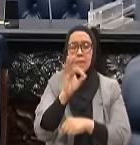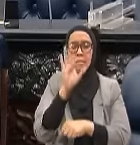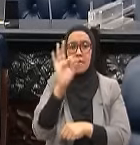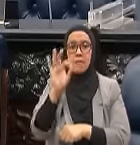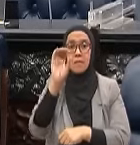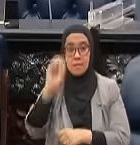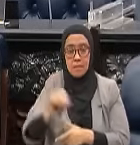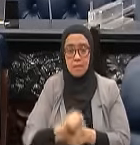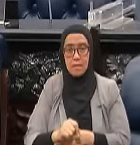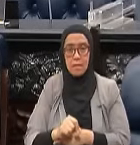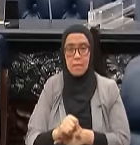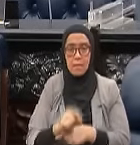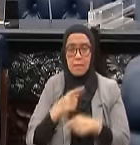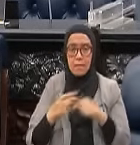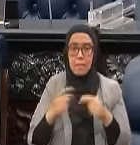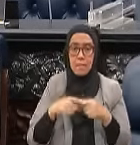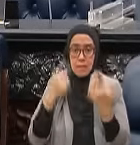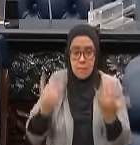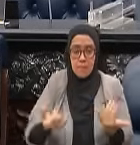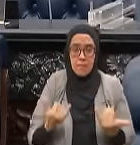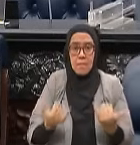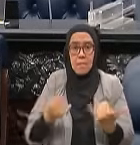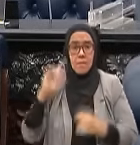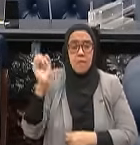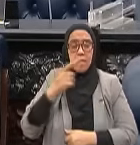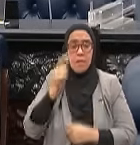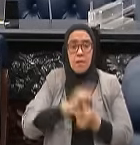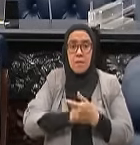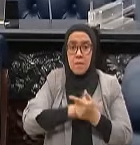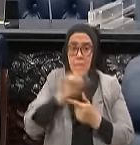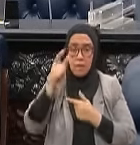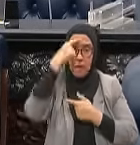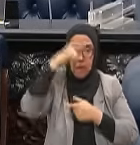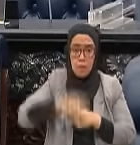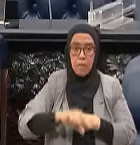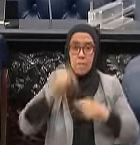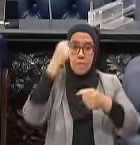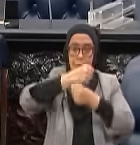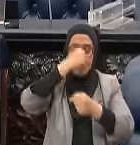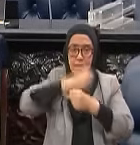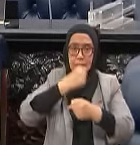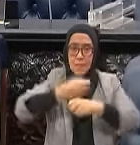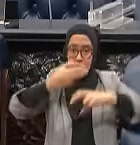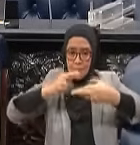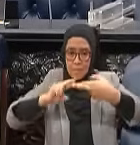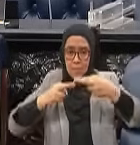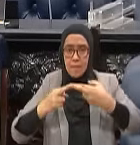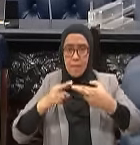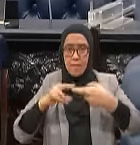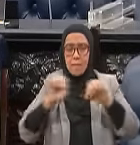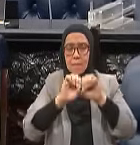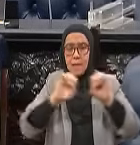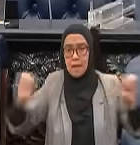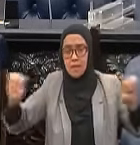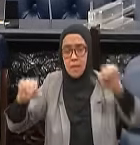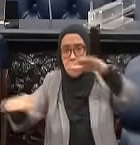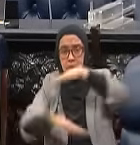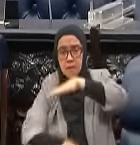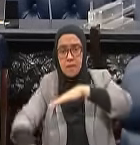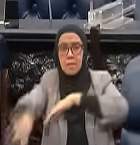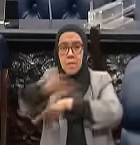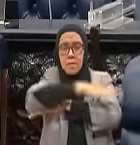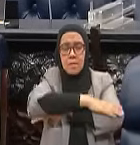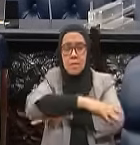hanyalah kepada kejap pembaikan kepada kalau ini kajiannya tidak menghalang kemasukan pelaburan